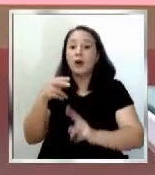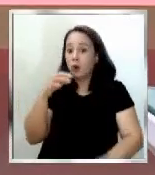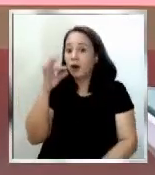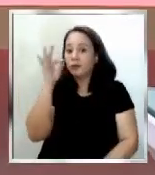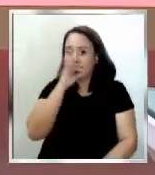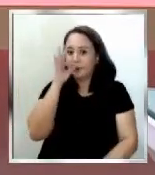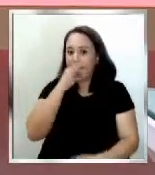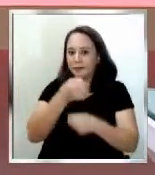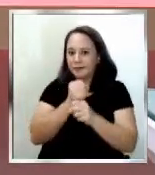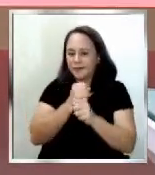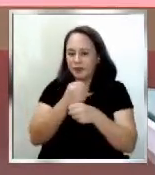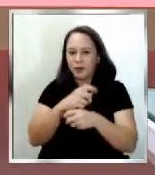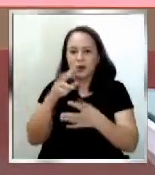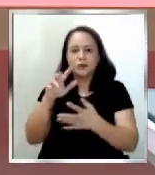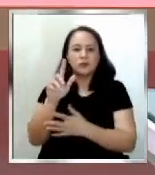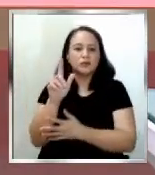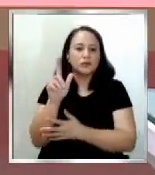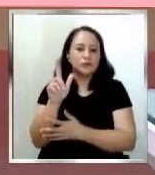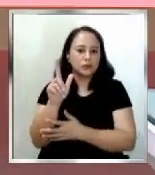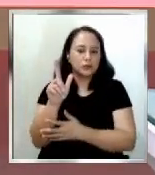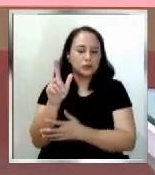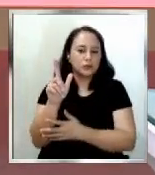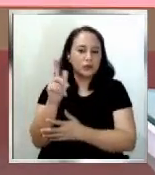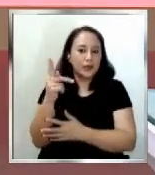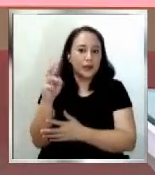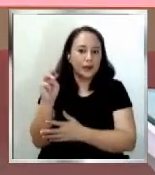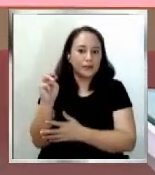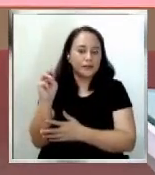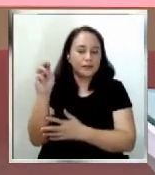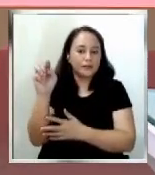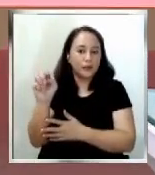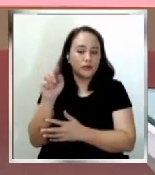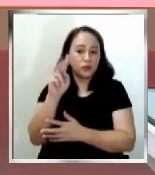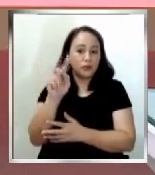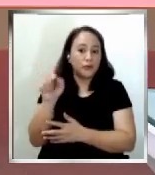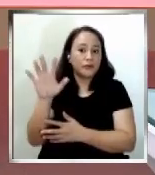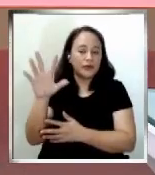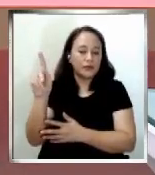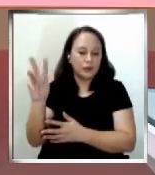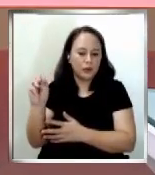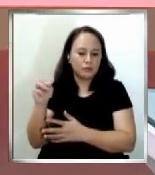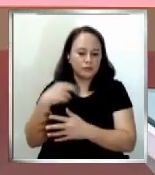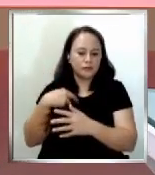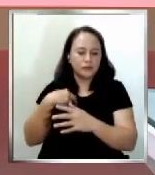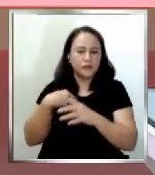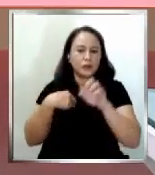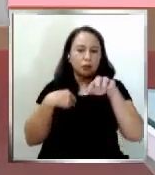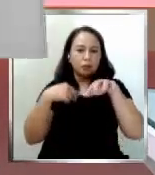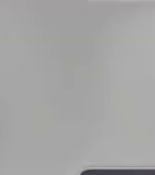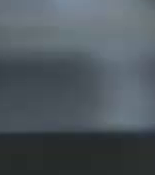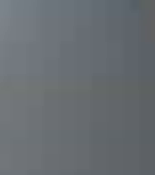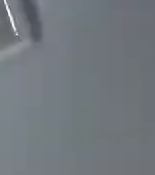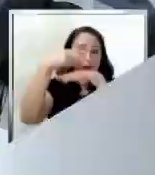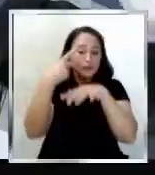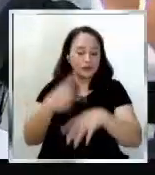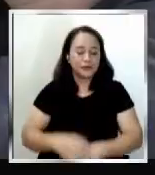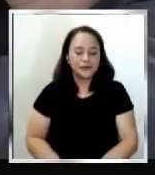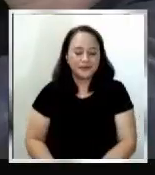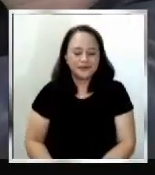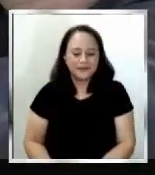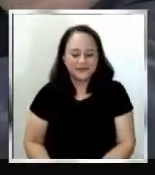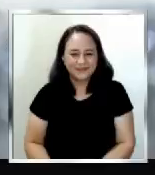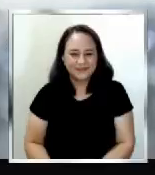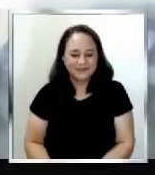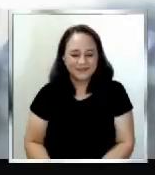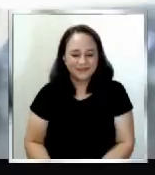dyan ang mahigit 2.5 kilometro sa taas sa hanggang 30 talampakan. Nakatutok si Rafi Tima.